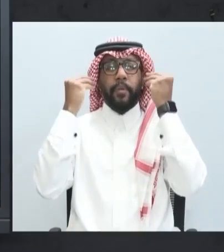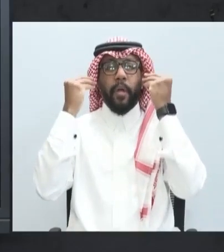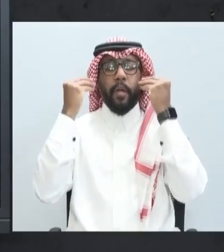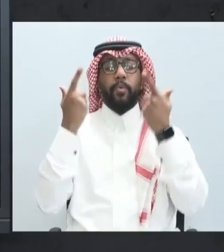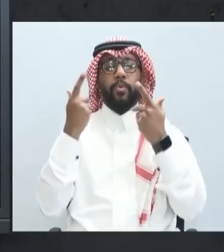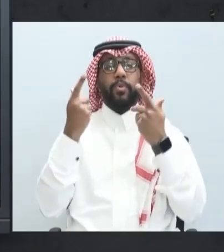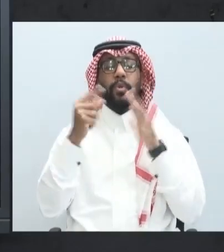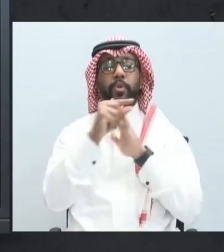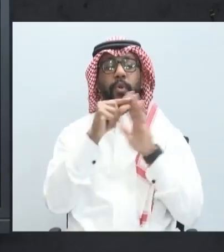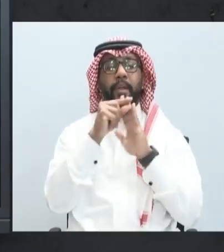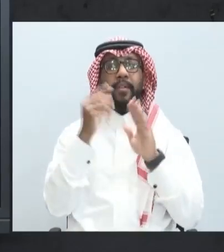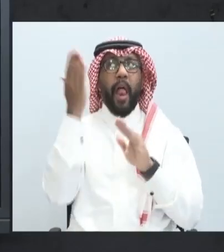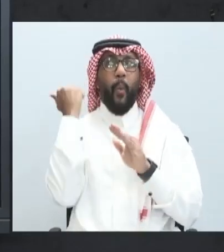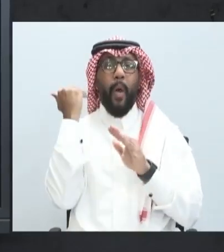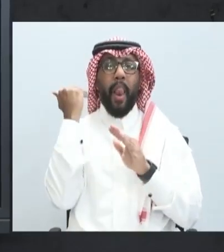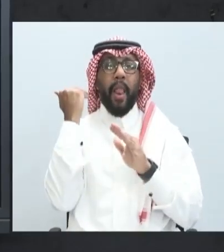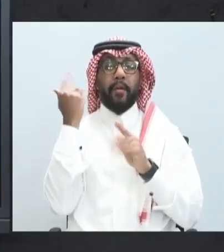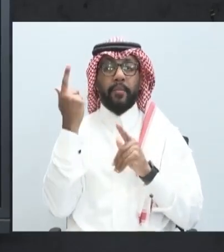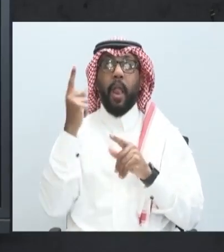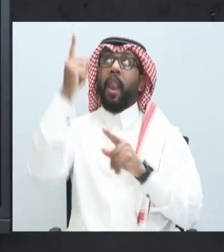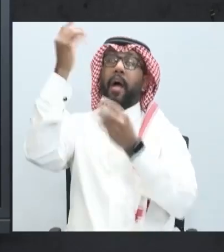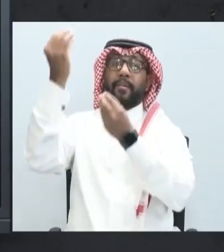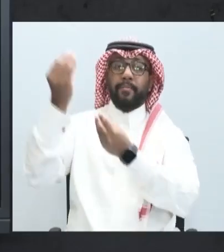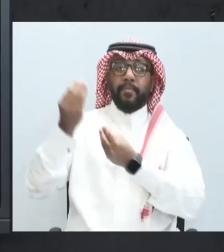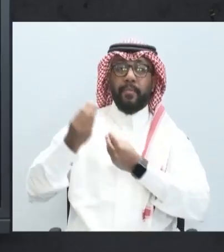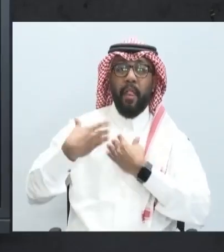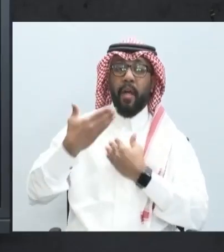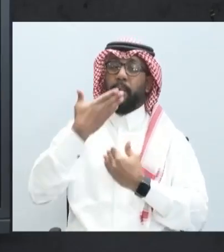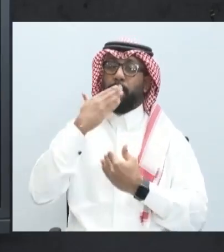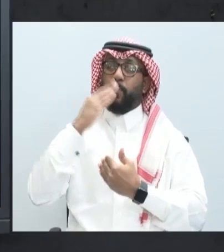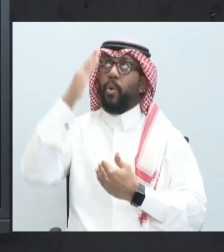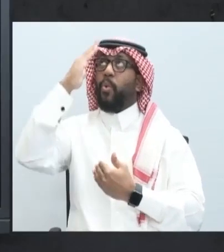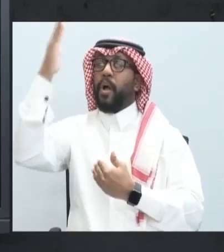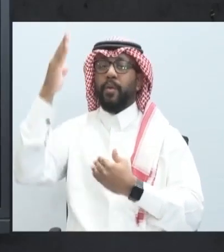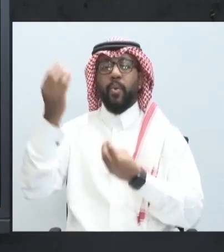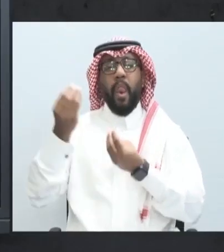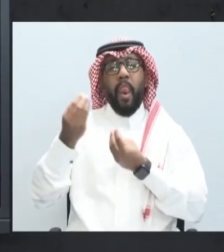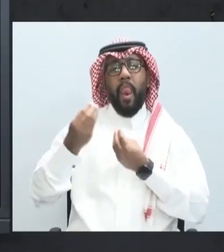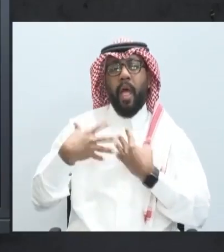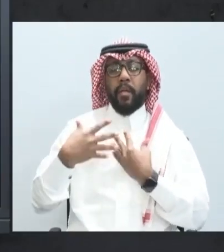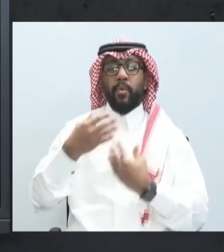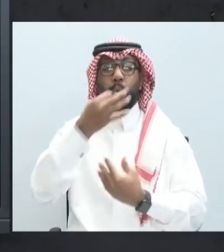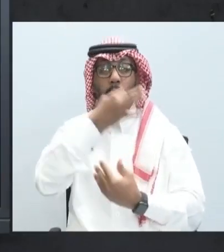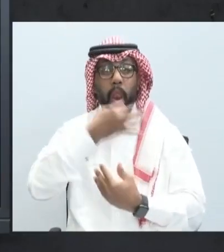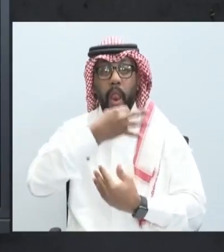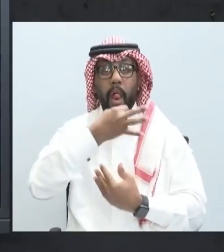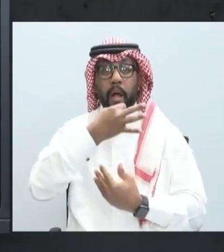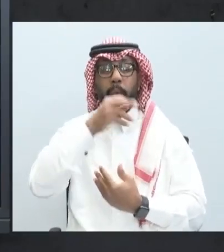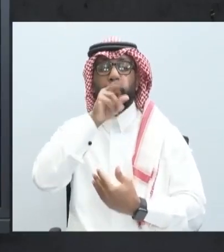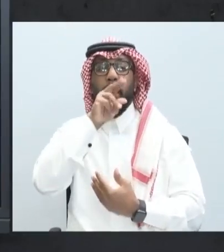الدرس السابق ان الله سبحانه وتعالى كرم الانسان عن سائر المخلوقات في ملكه النطق